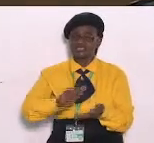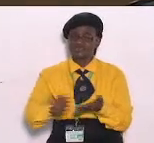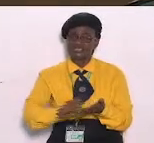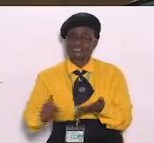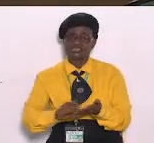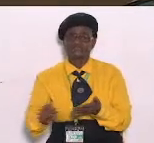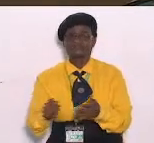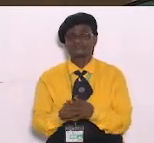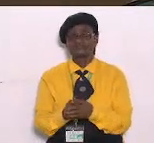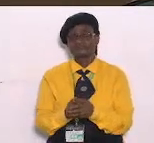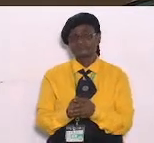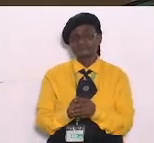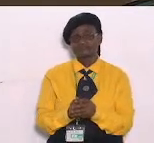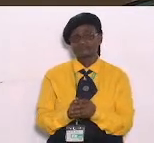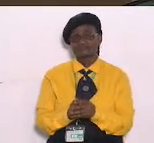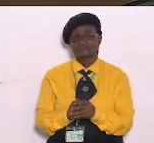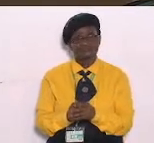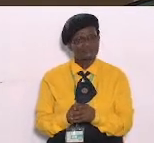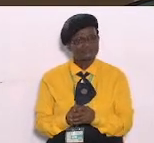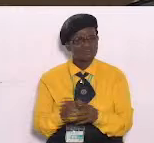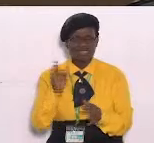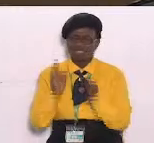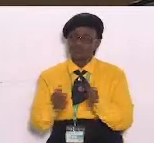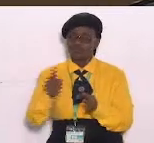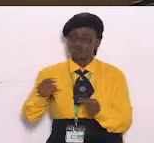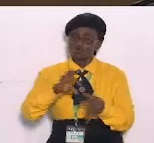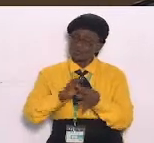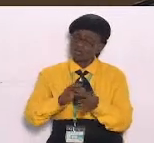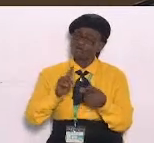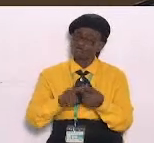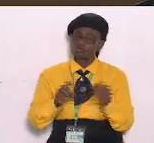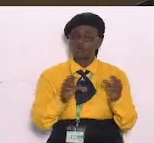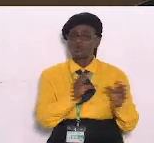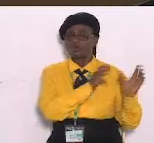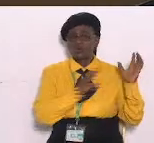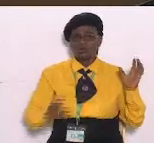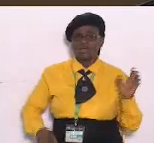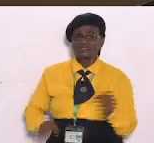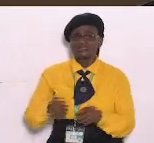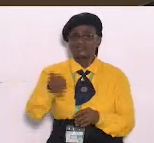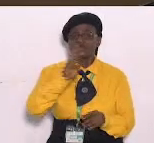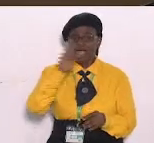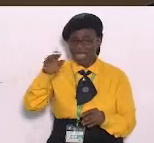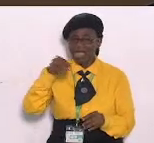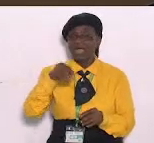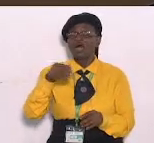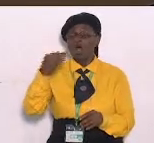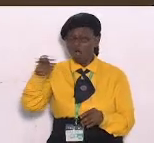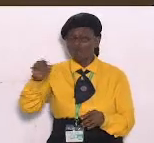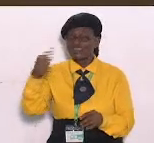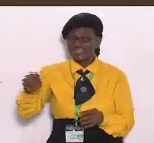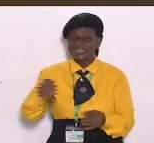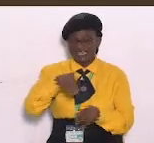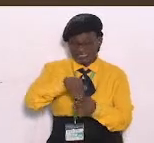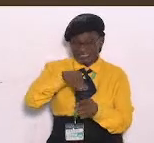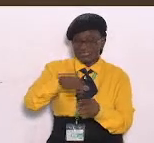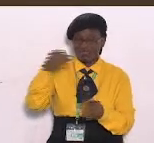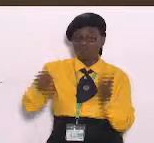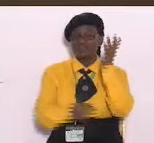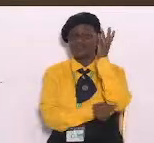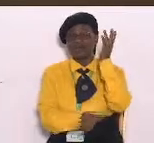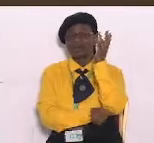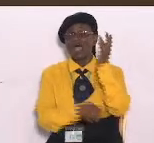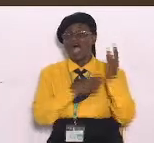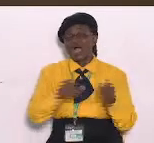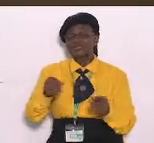est écrit si tu appartiens à Christ tu es de la progéniture